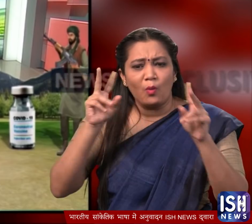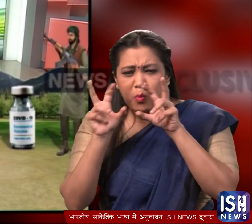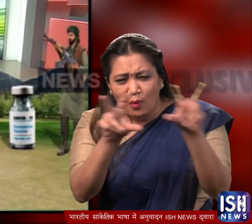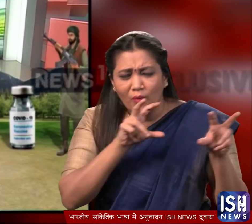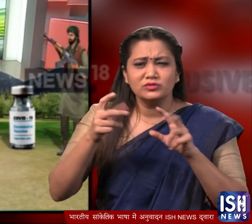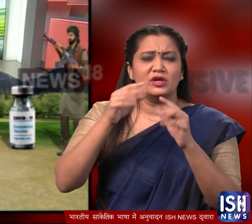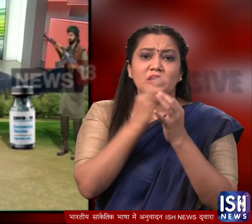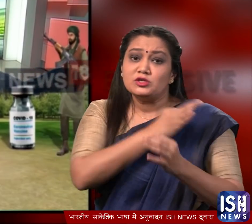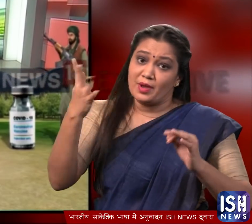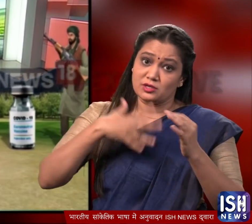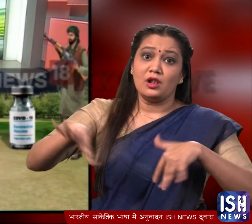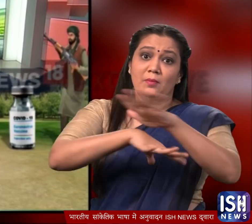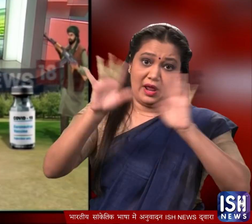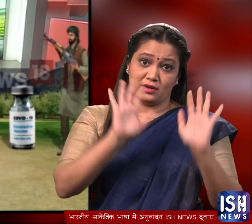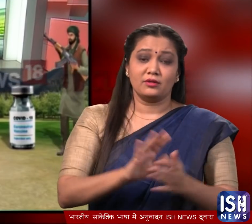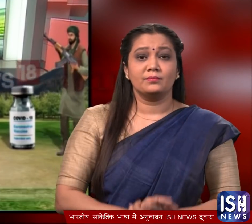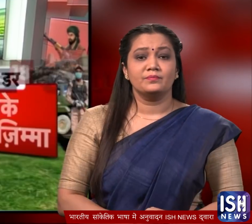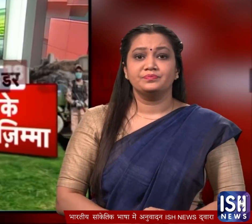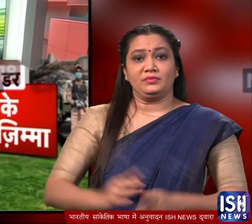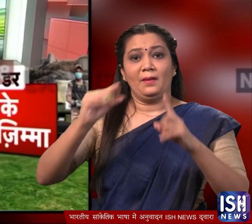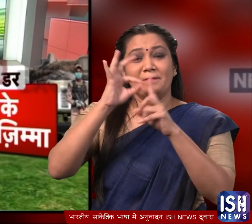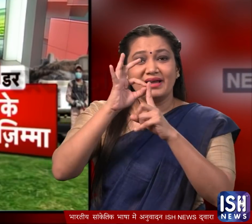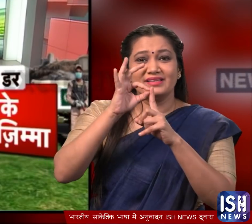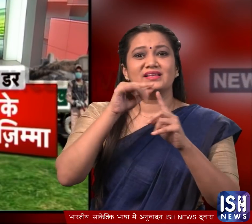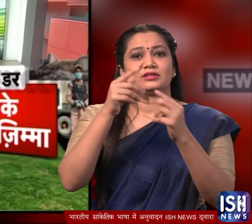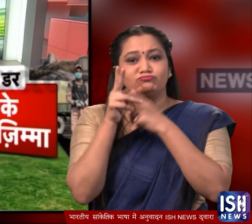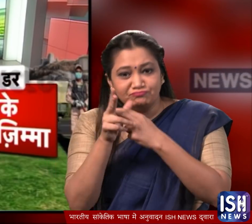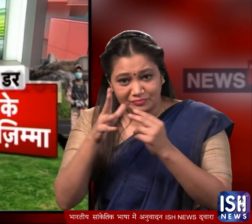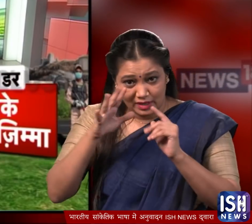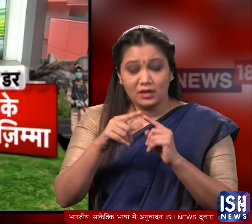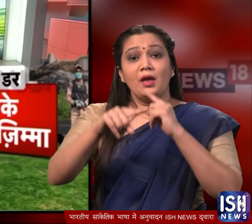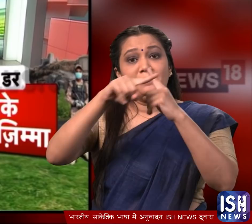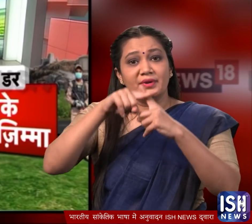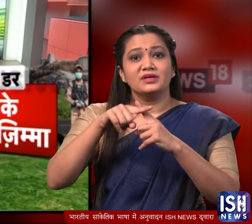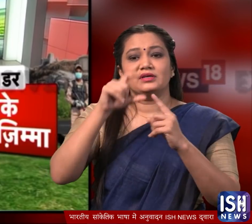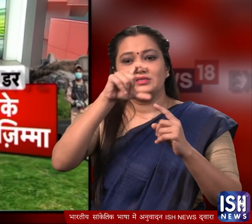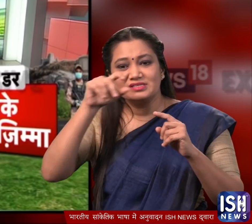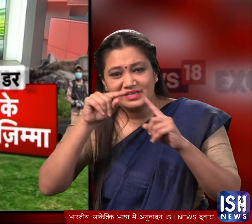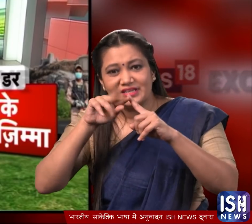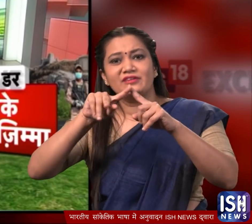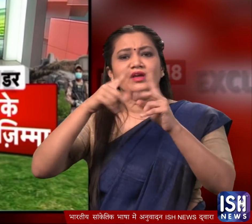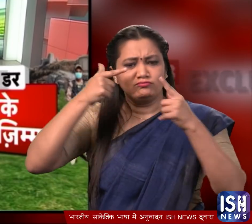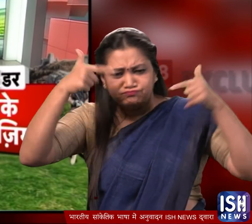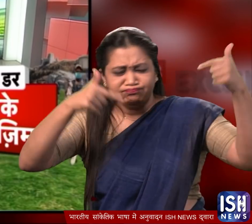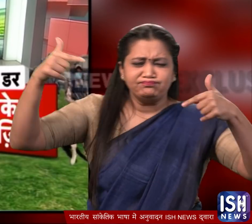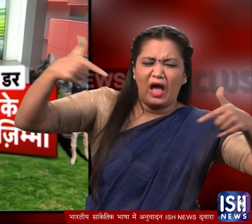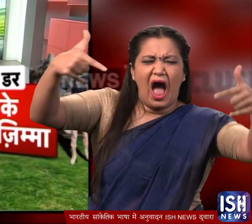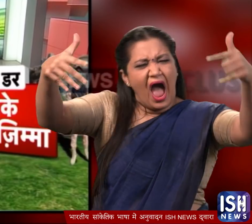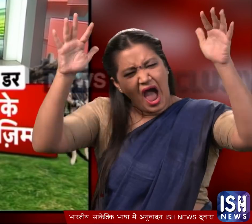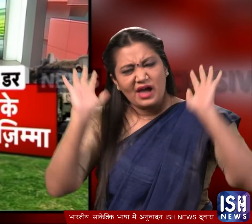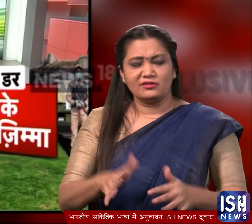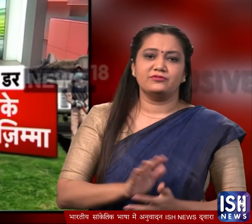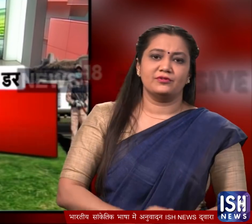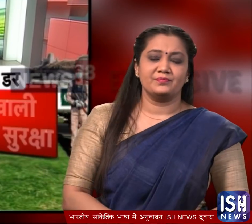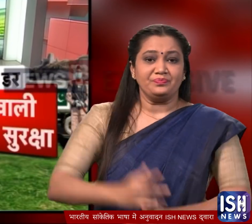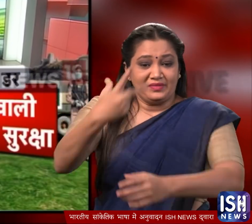निगरानी के लिए खास कदम उठाए गए हैं, जिसके तहत पाकिस्तानी सेना की तैनाती के साथ ही साथ CCTV से भी निगरानी के इंतजाम किए गए,